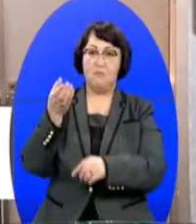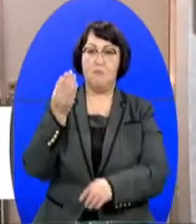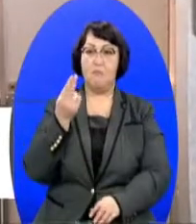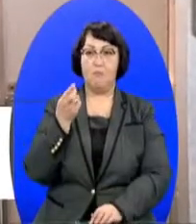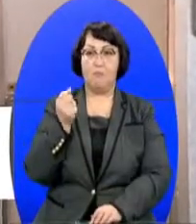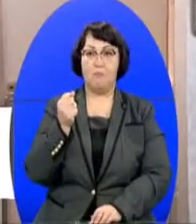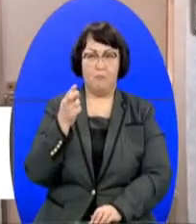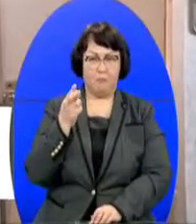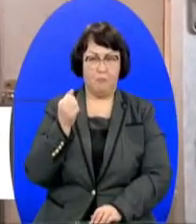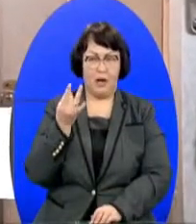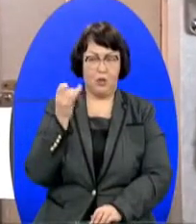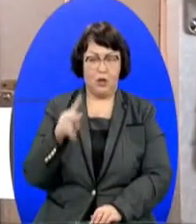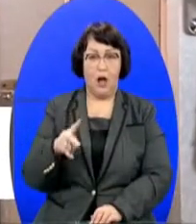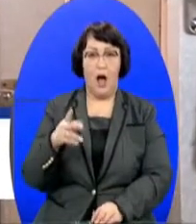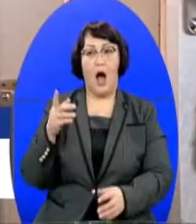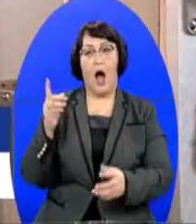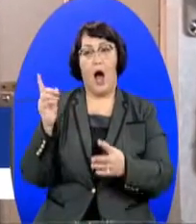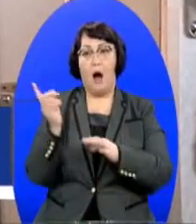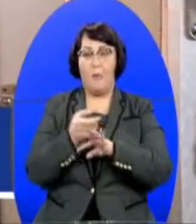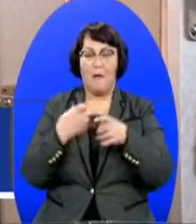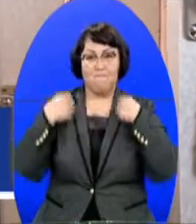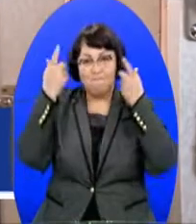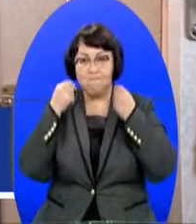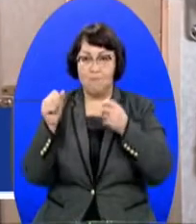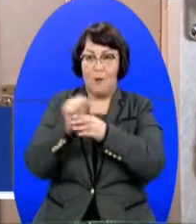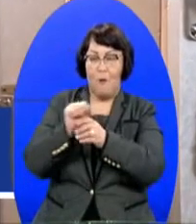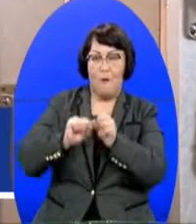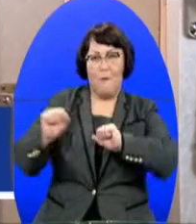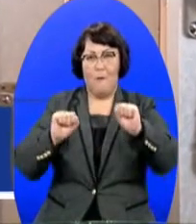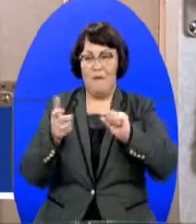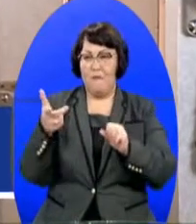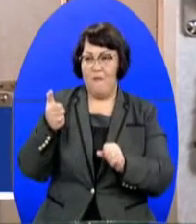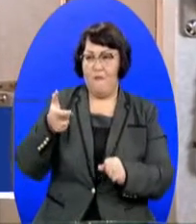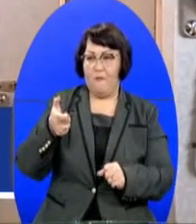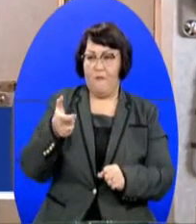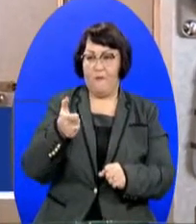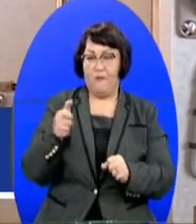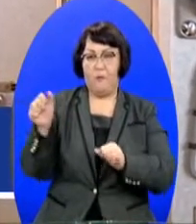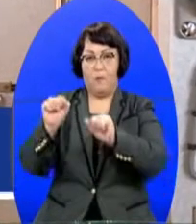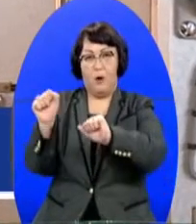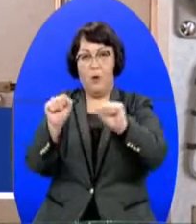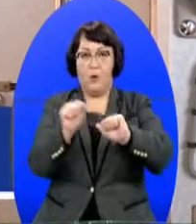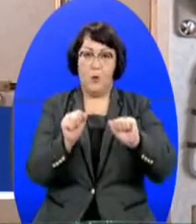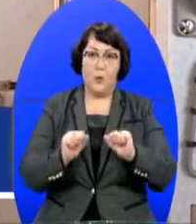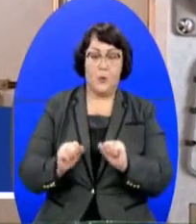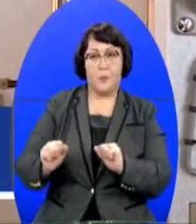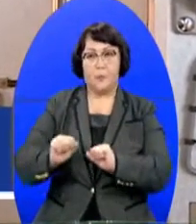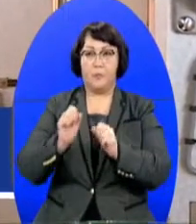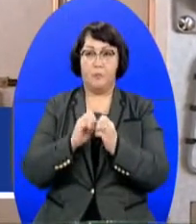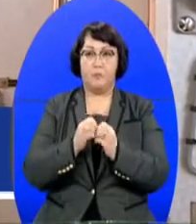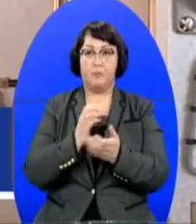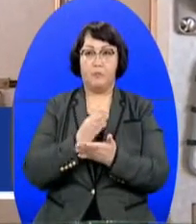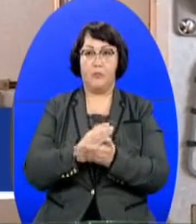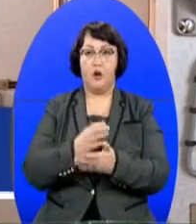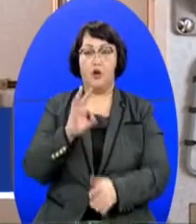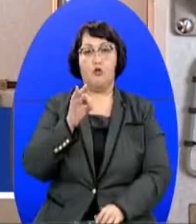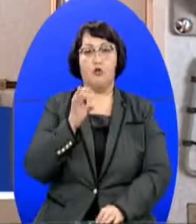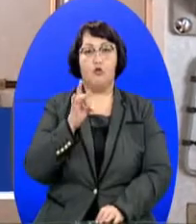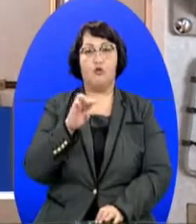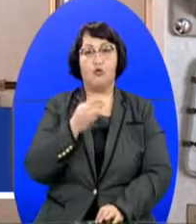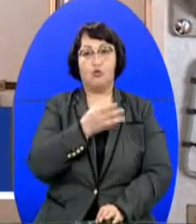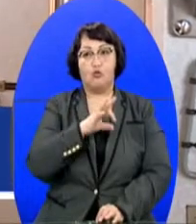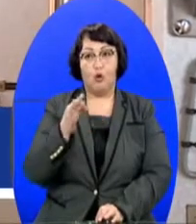вагоны үйлчлэл бол 2 цаг тутамд цэгт цэвэрлэгийг ариутгалтын бодисоор цэвэрлж байгаа. Аа цэгэлтийн үртэнд ирээд ирсэн үед